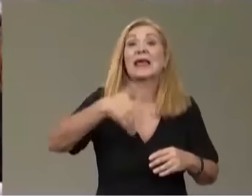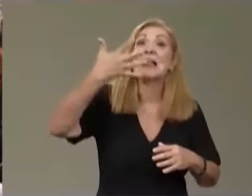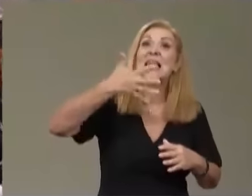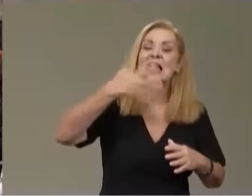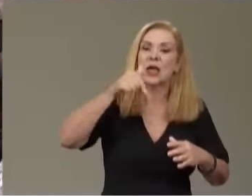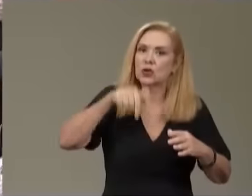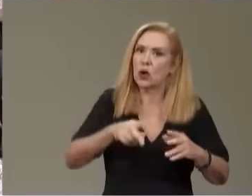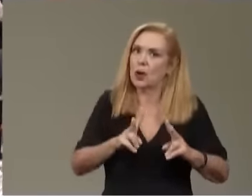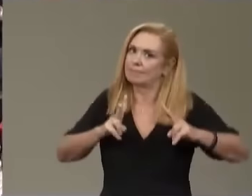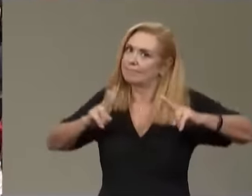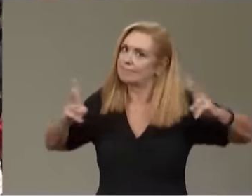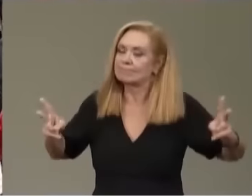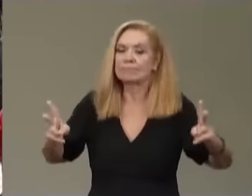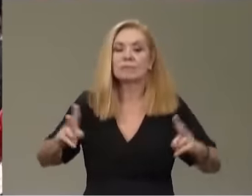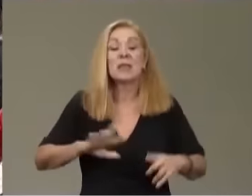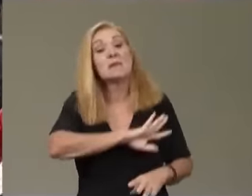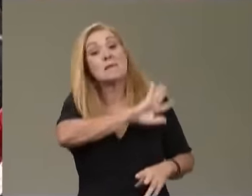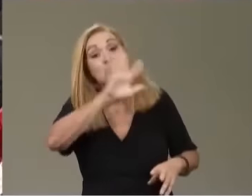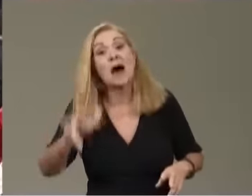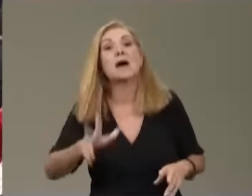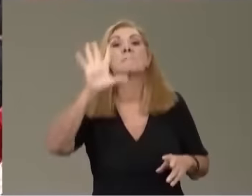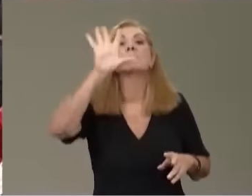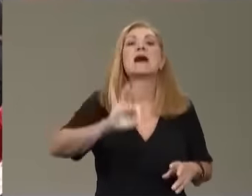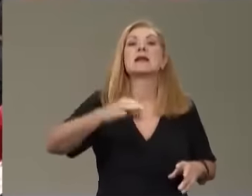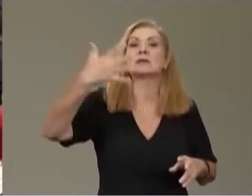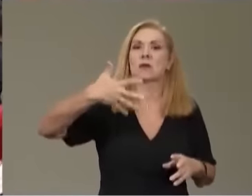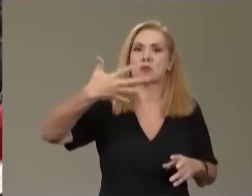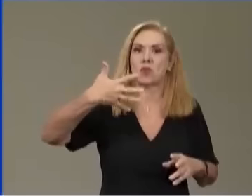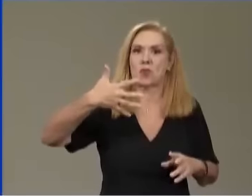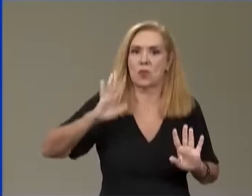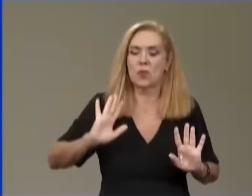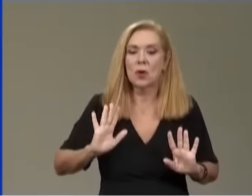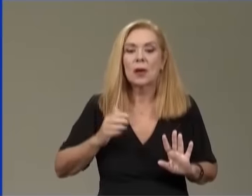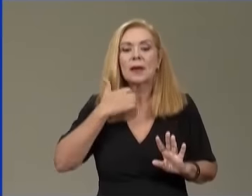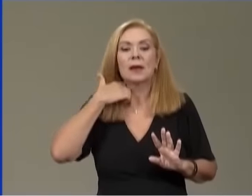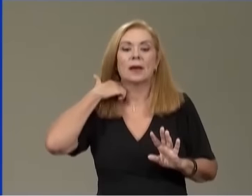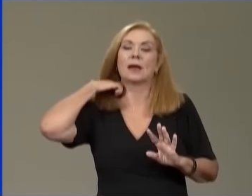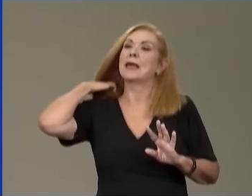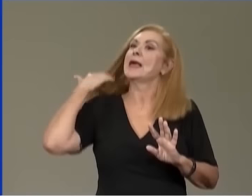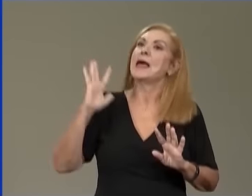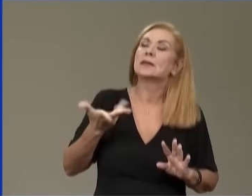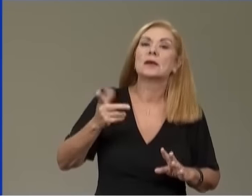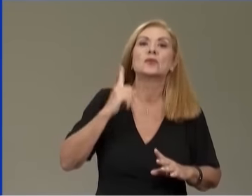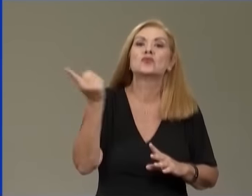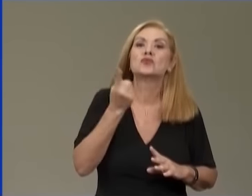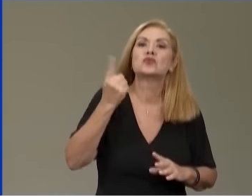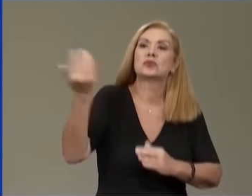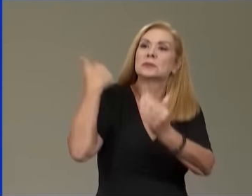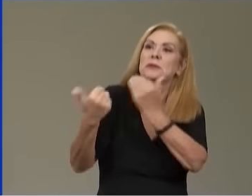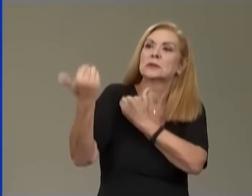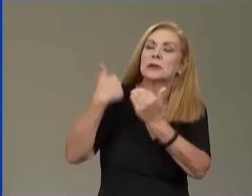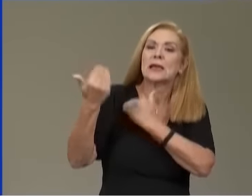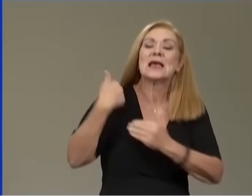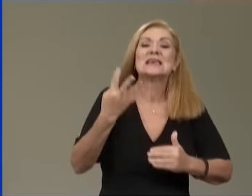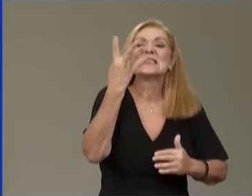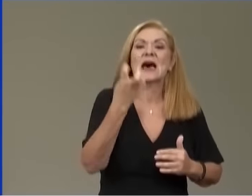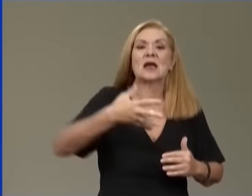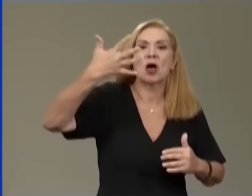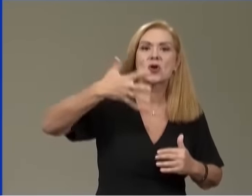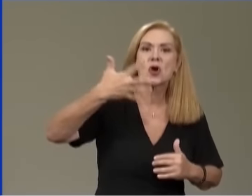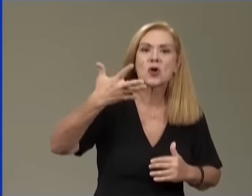την περίμετρο, θα το πάμε μέχρι τα 50 έτη, γιατί ακούω συχνά παράπονα από τη γενιά των 40-άριδων, οι